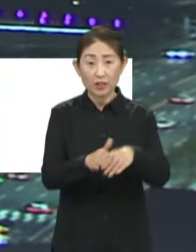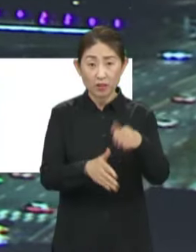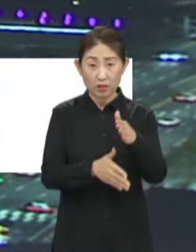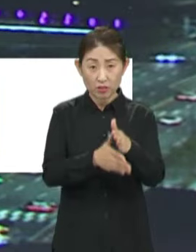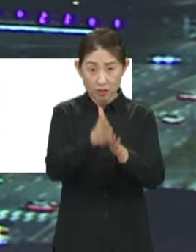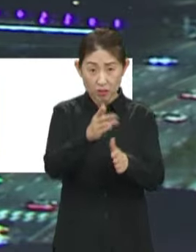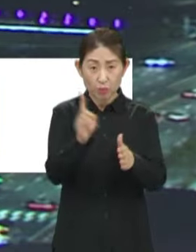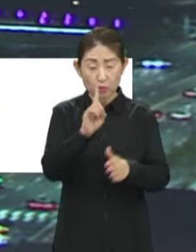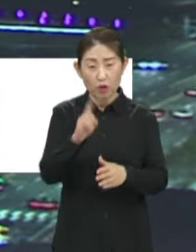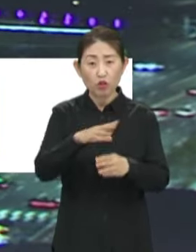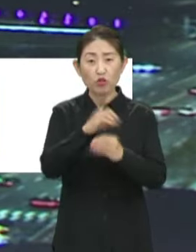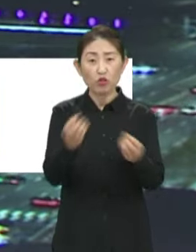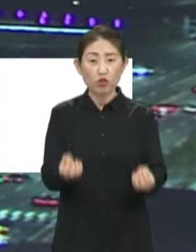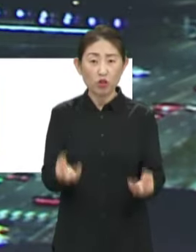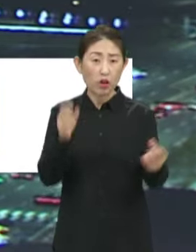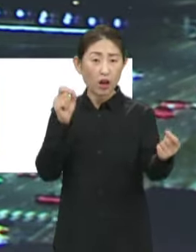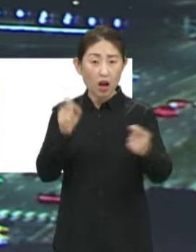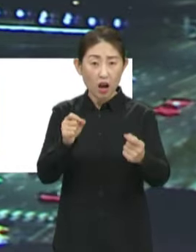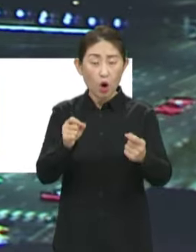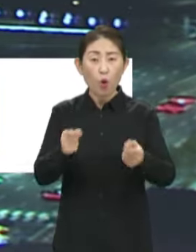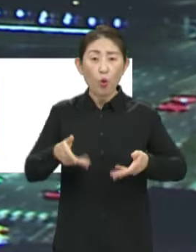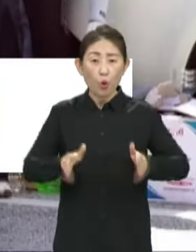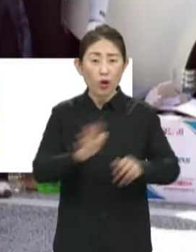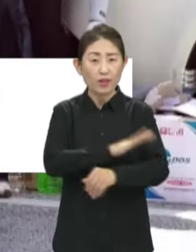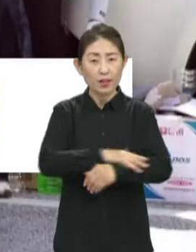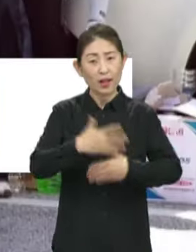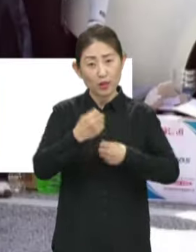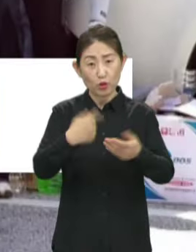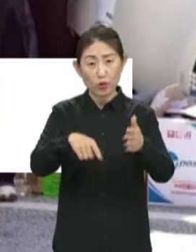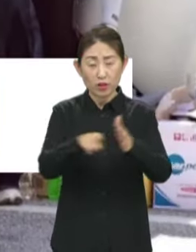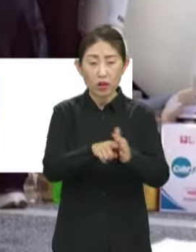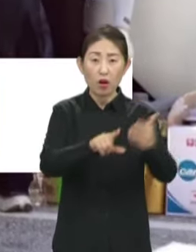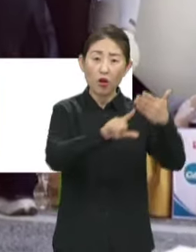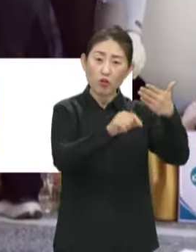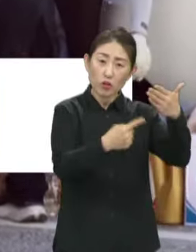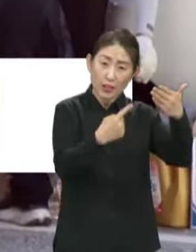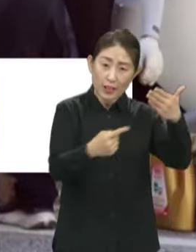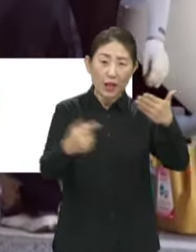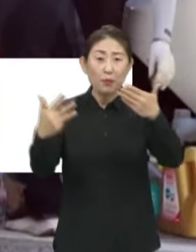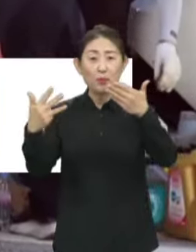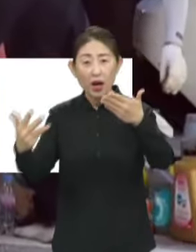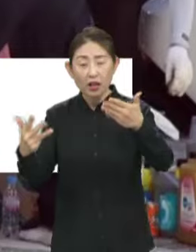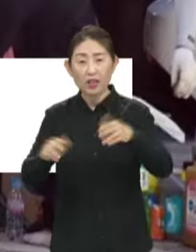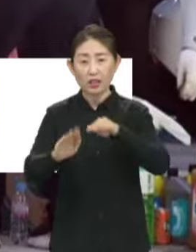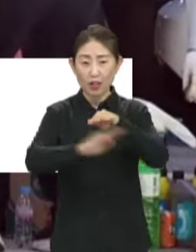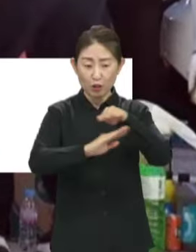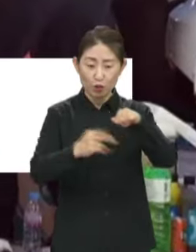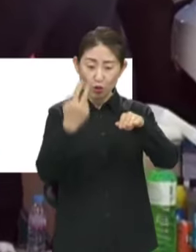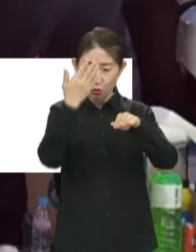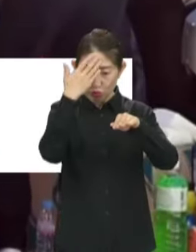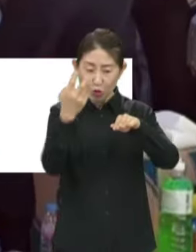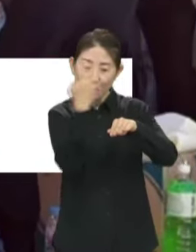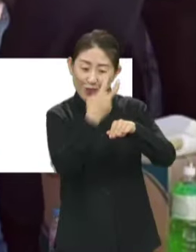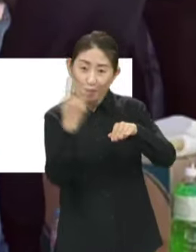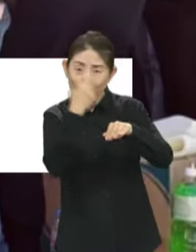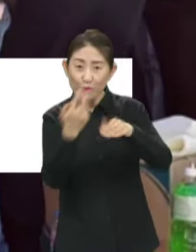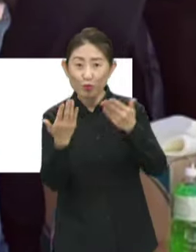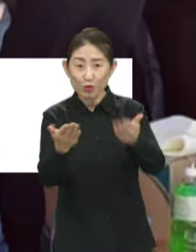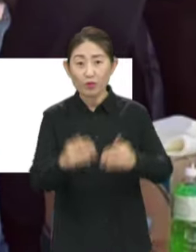대전시는 추석을 앞두고 안전한 귀성길 운행을 위해 다음 달 1일과 8일 이틀에 걸쳐 자동차 무상점검을